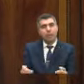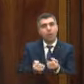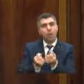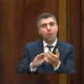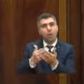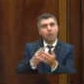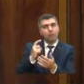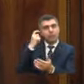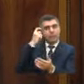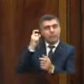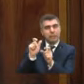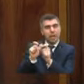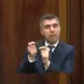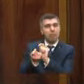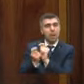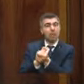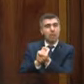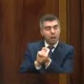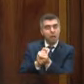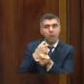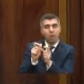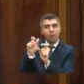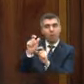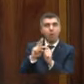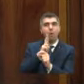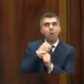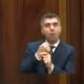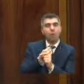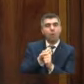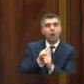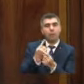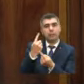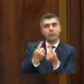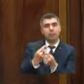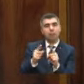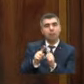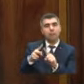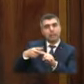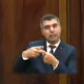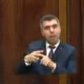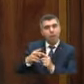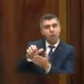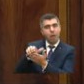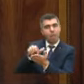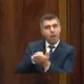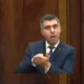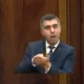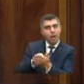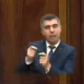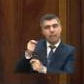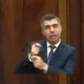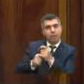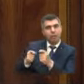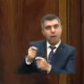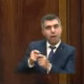الجميع أن التعديل الحكومي سينصب لا محالة على القطاعات المتأزمة كالصناعة والفلاحة والتجارة